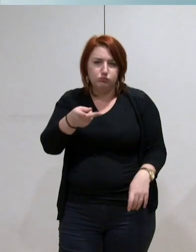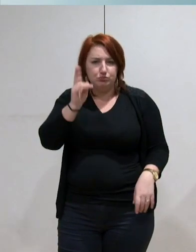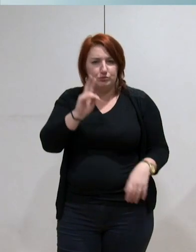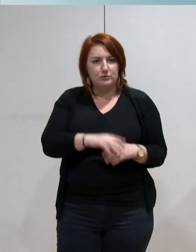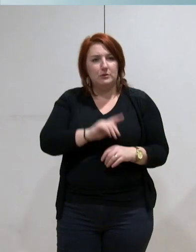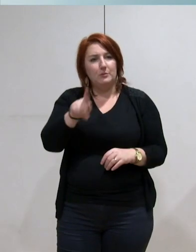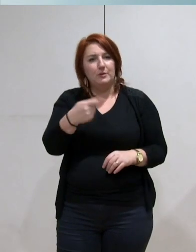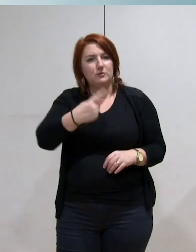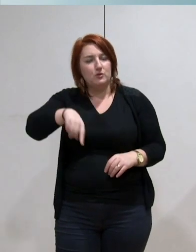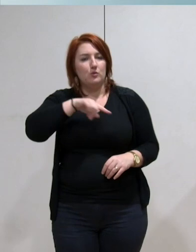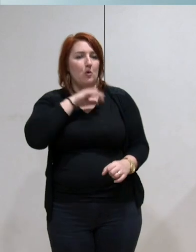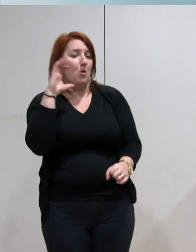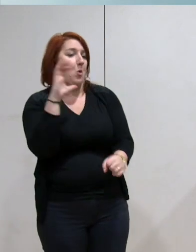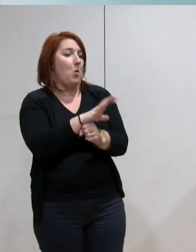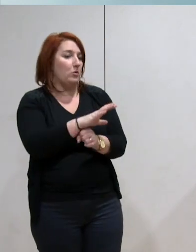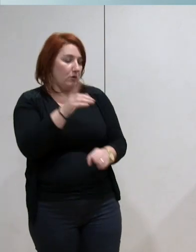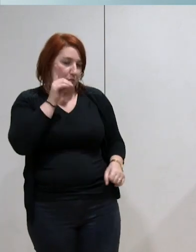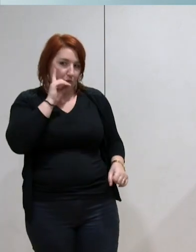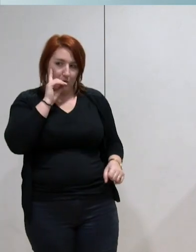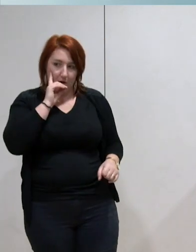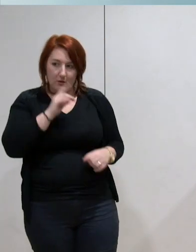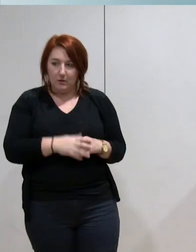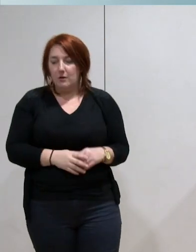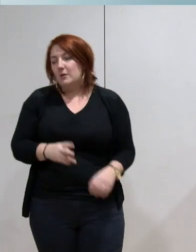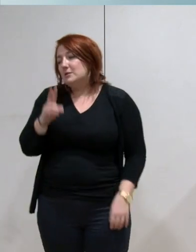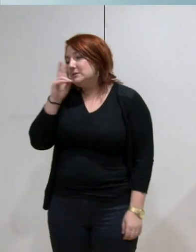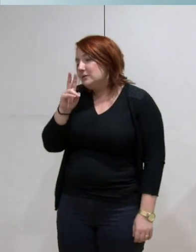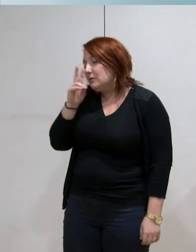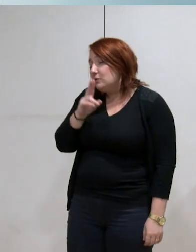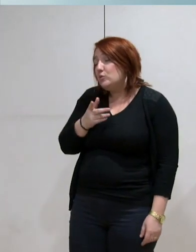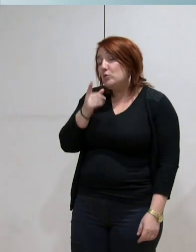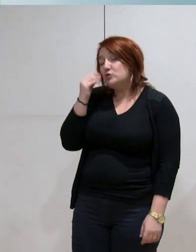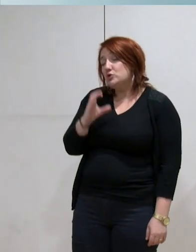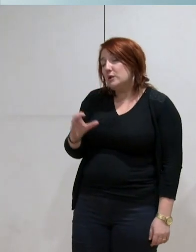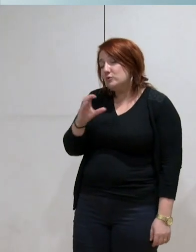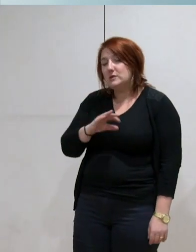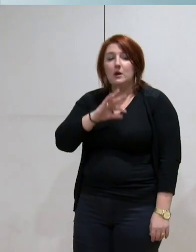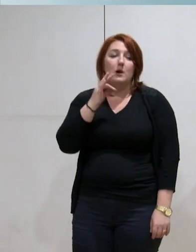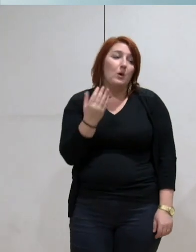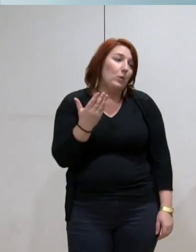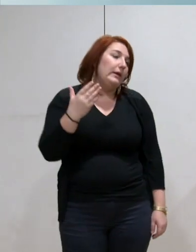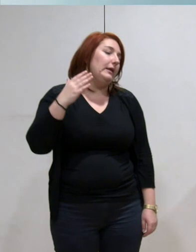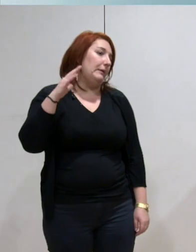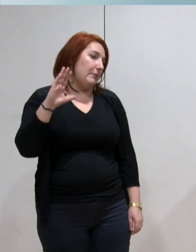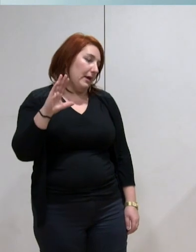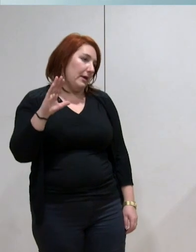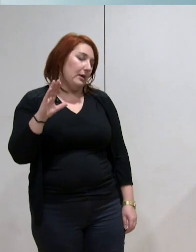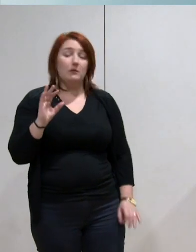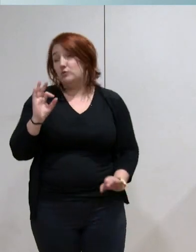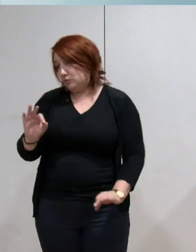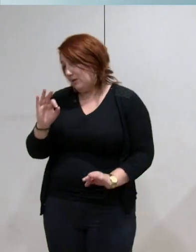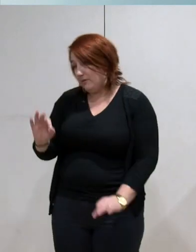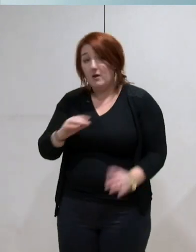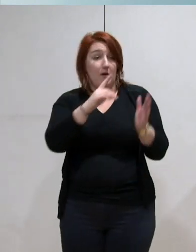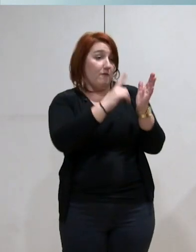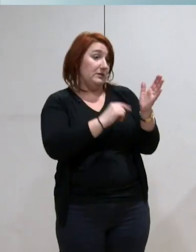opposition elle s'exprime à travers bout ou non mais à travers la mauvaise utilisation la fiscalité